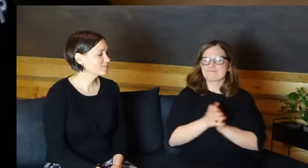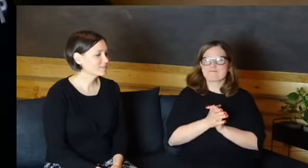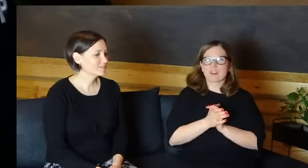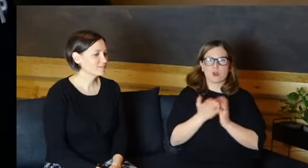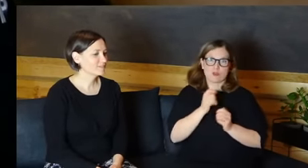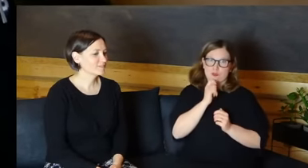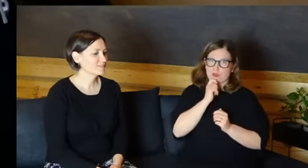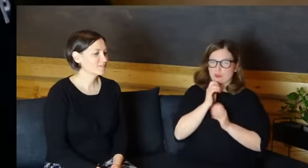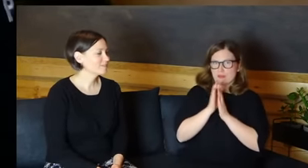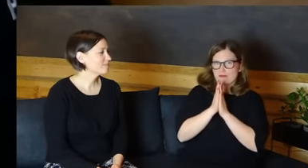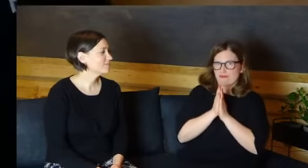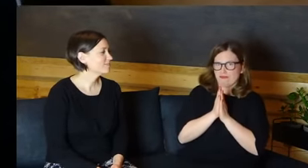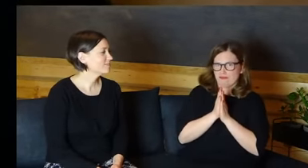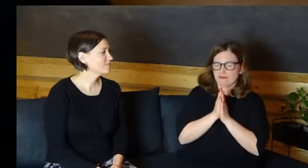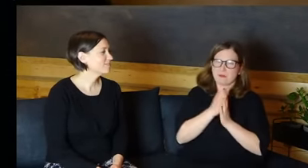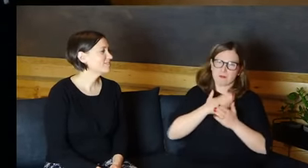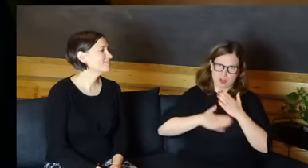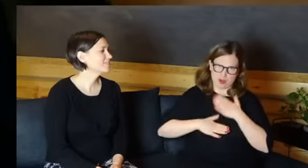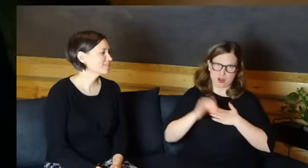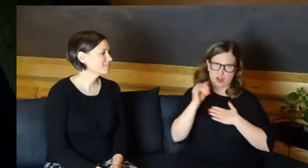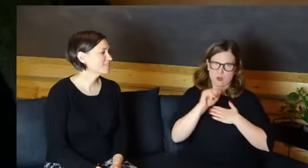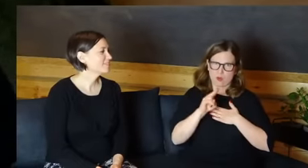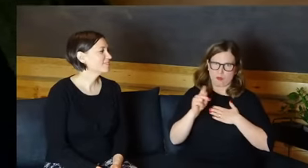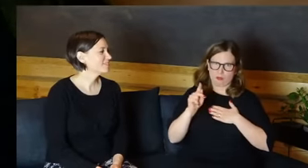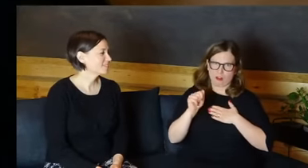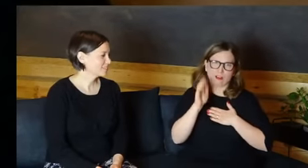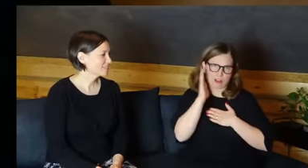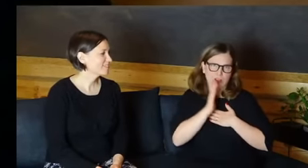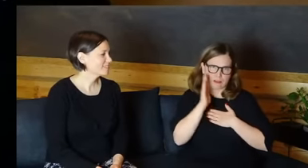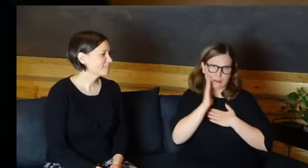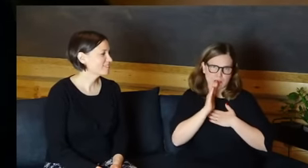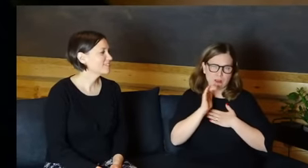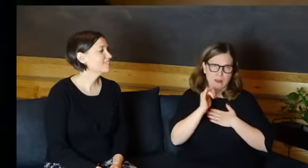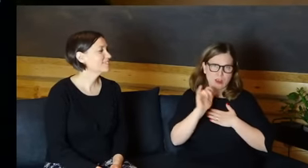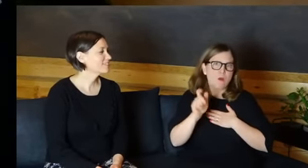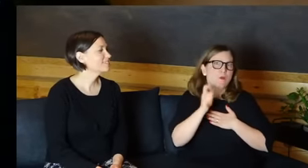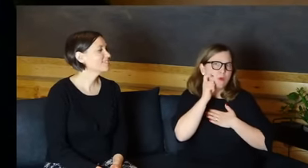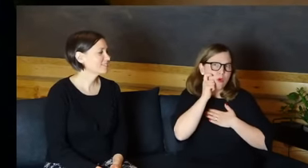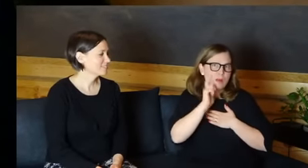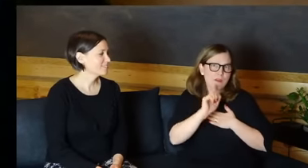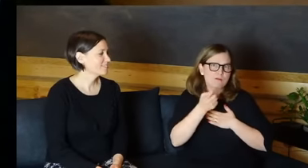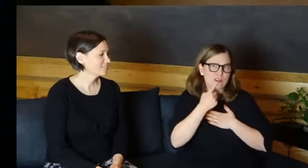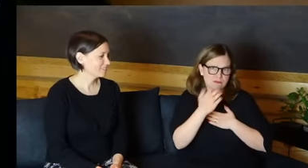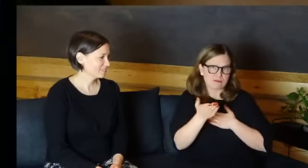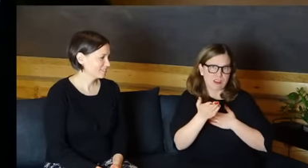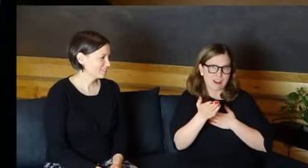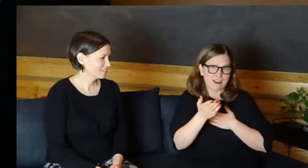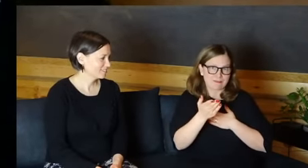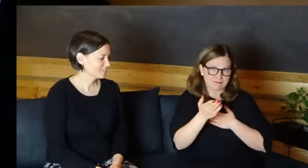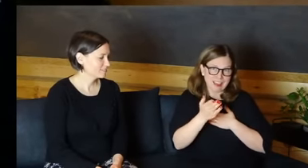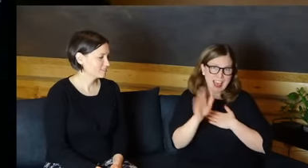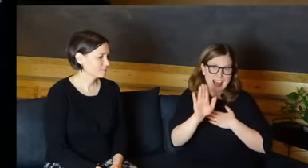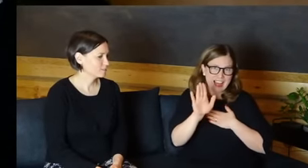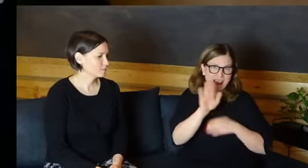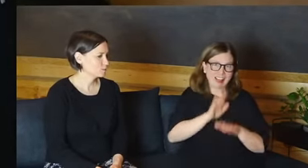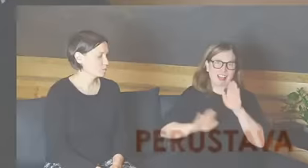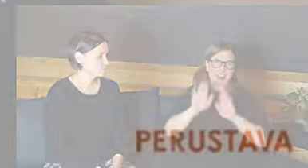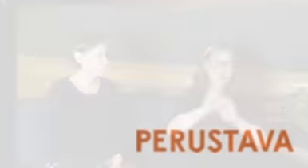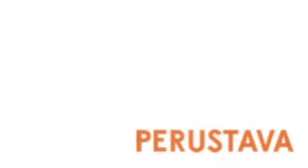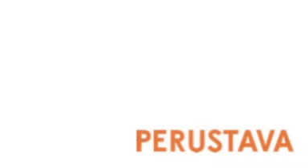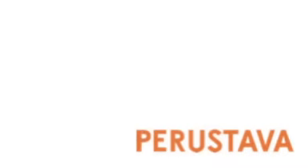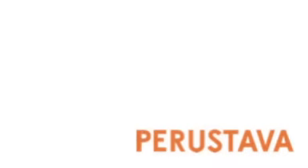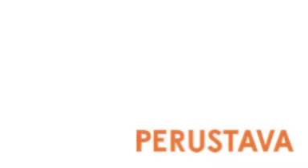on kiltti ja vastaa puhelimeen, eikä sitten välttele tätä, mutta otetaanpa Jukka linjoille.